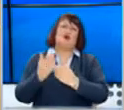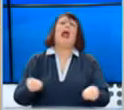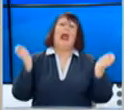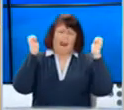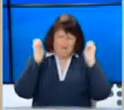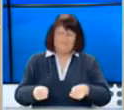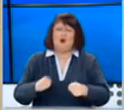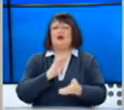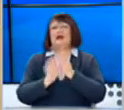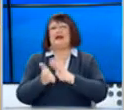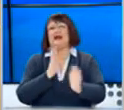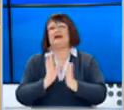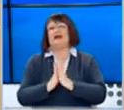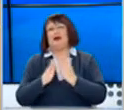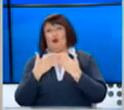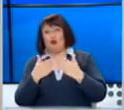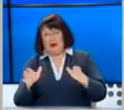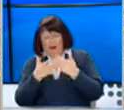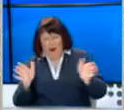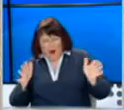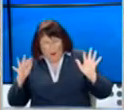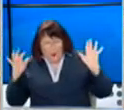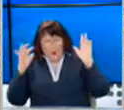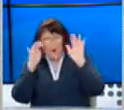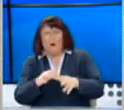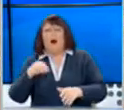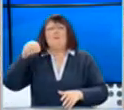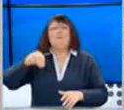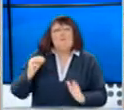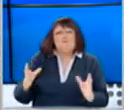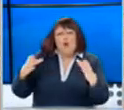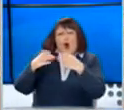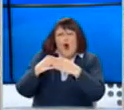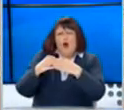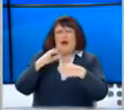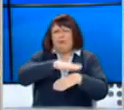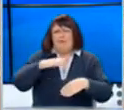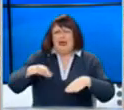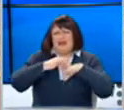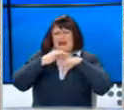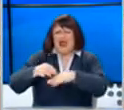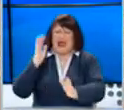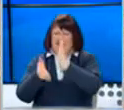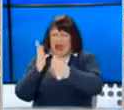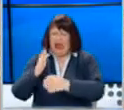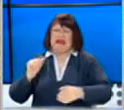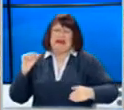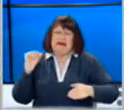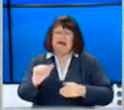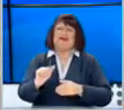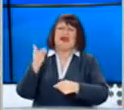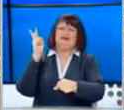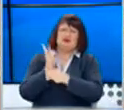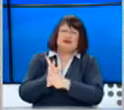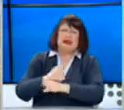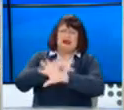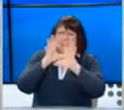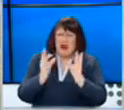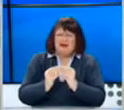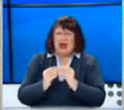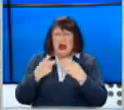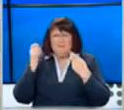Ούτε πολιτική ανοιχτών θυρών, ούτε μόριες, ούτε ασυνόδευτα παιδιά τα οποία κακοποιούνται σεξουαλικά.